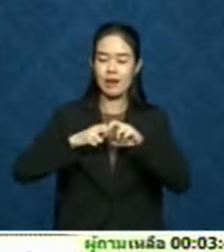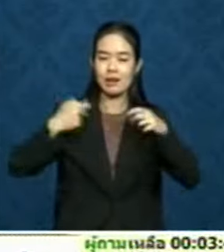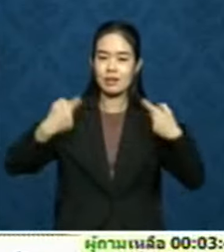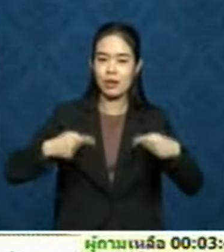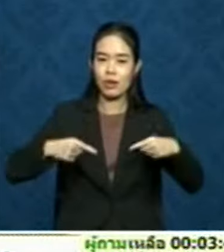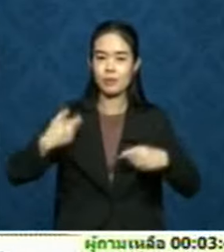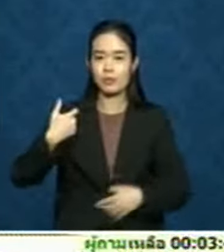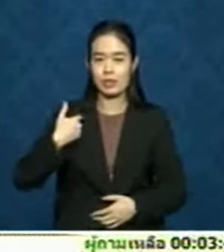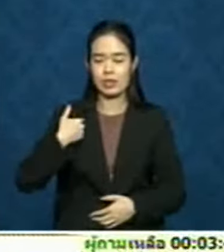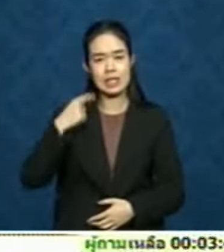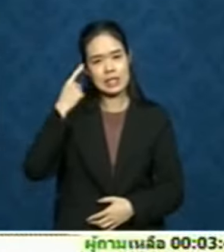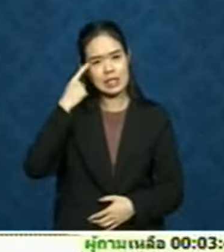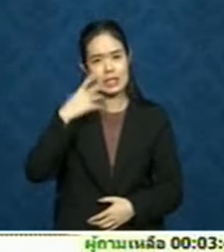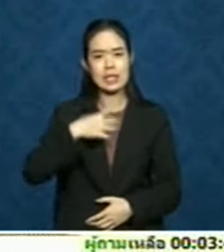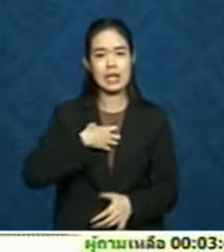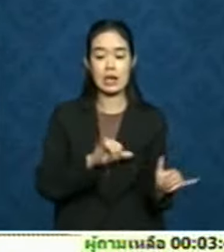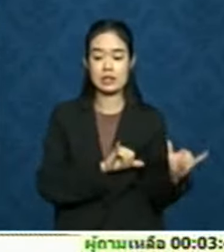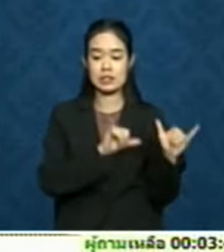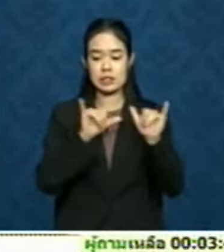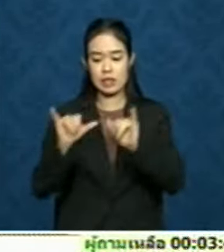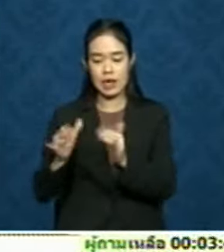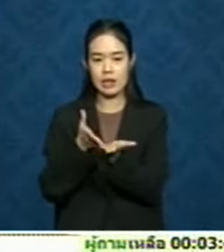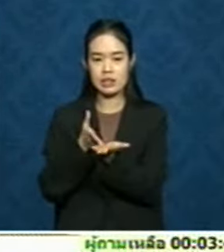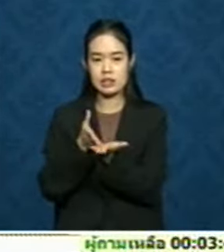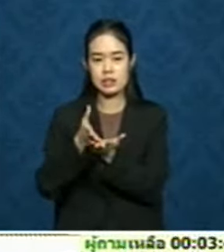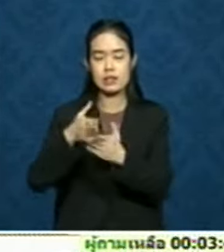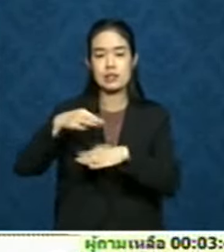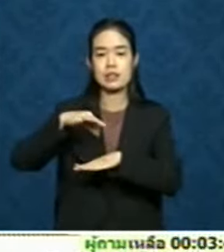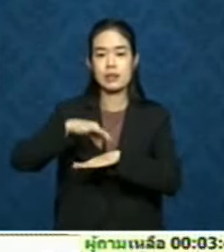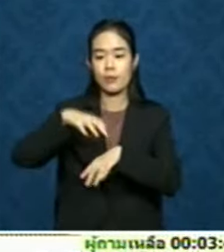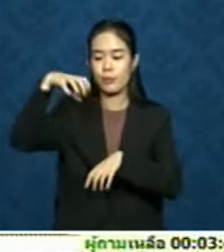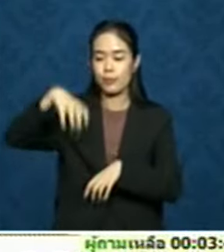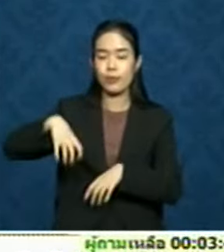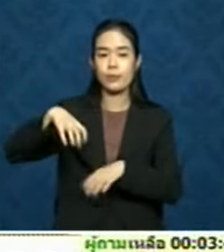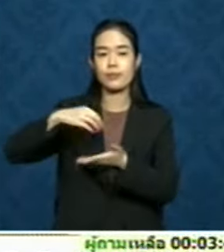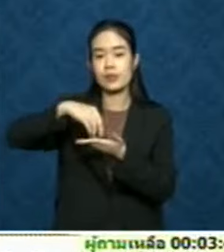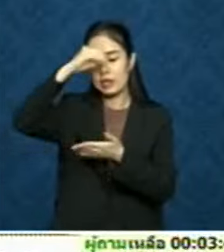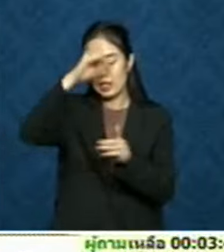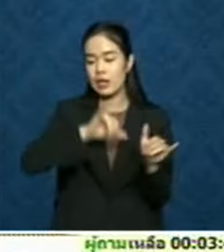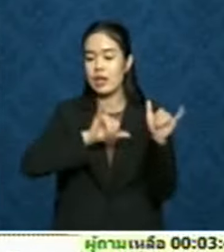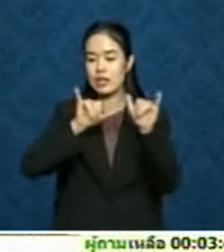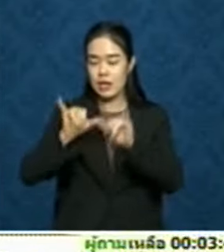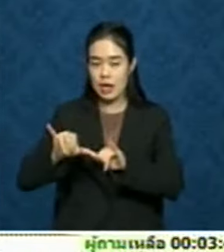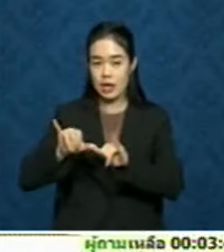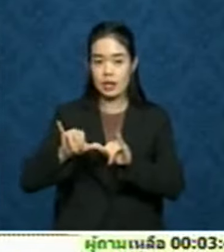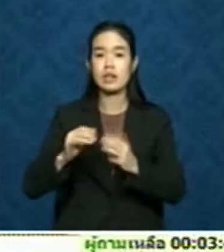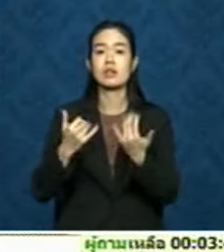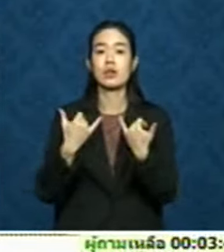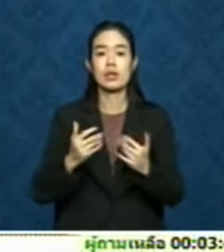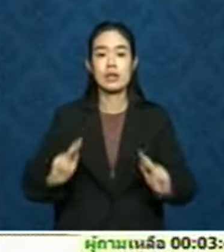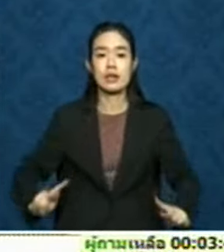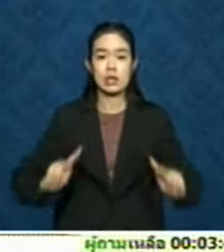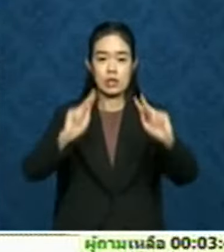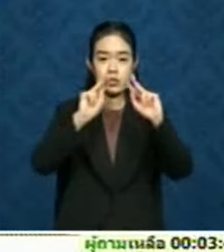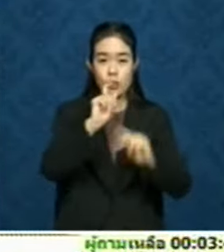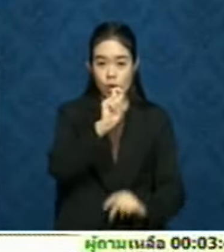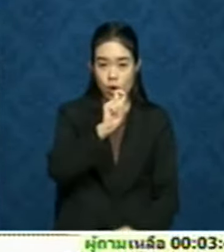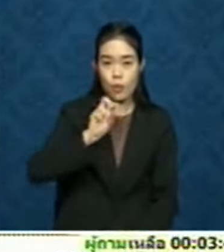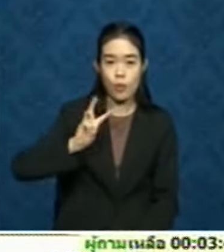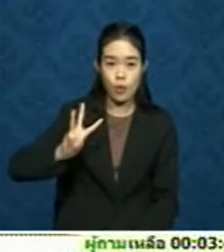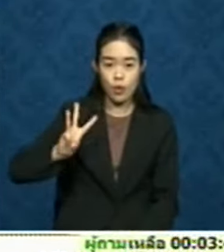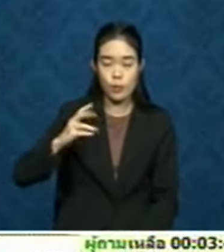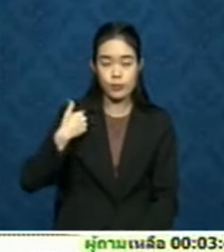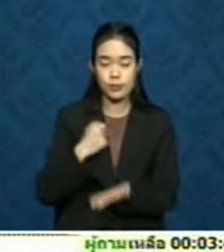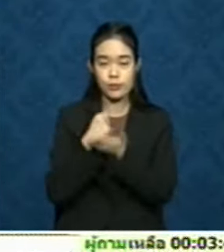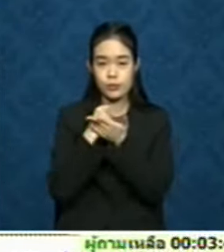ายวิทยาเขตตรงนี้นะครับโดยทางรัฐมนตรีกระทรวงอบ.ก็มีการพูดคุยกับรัฐมนต